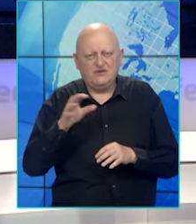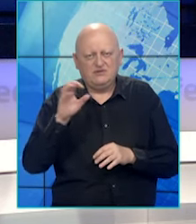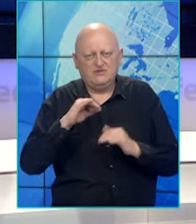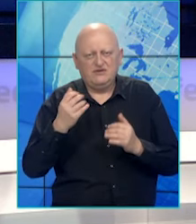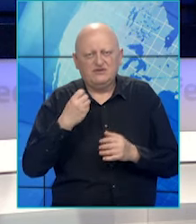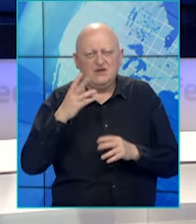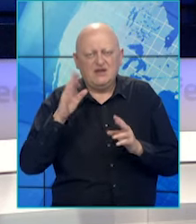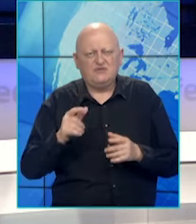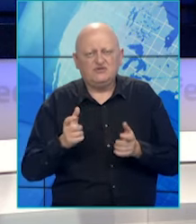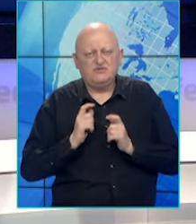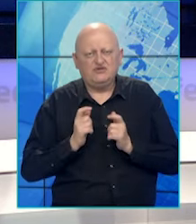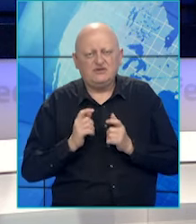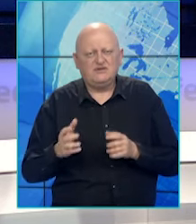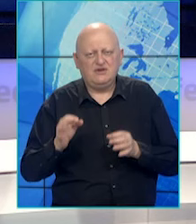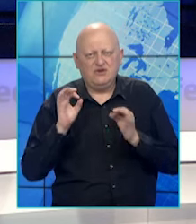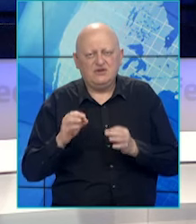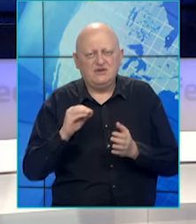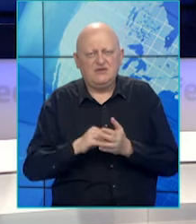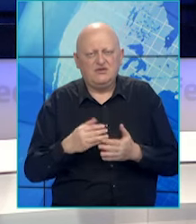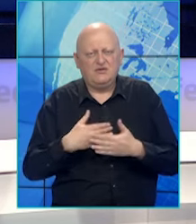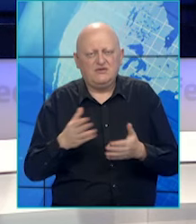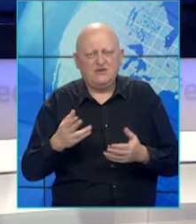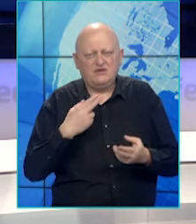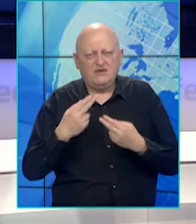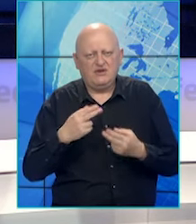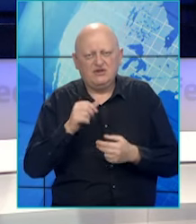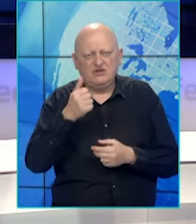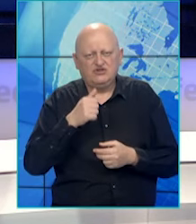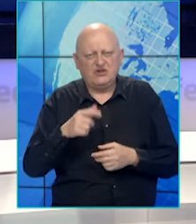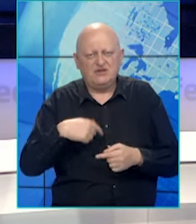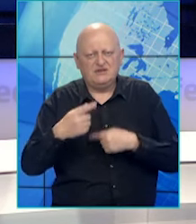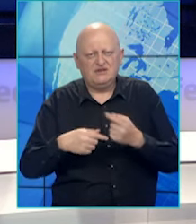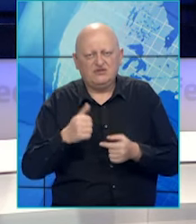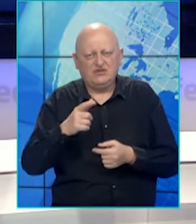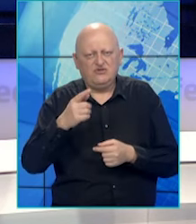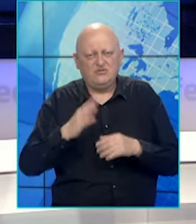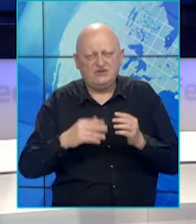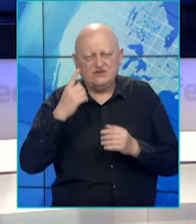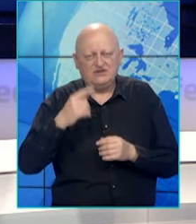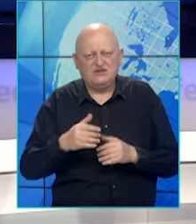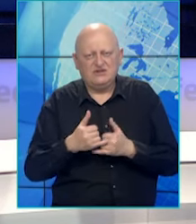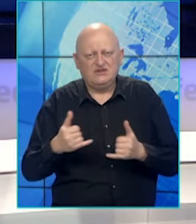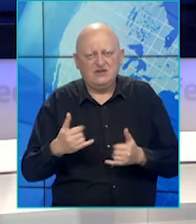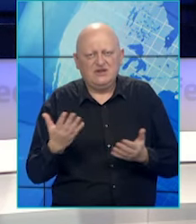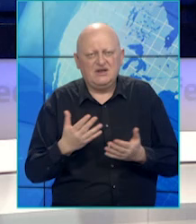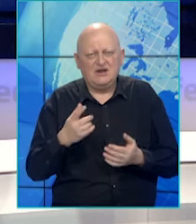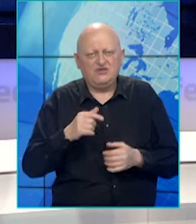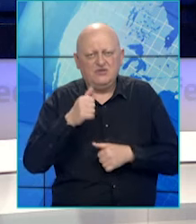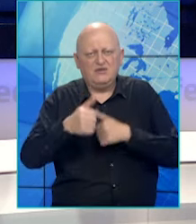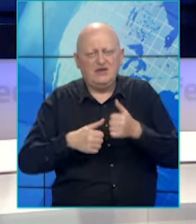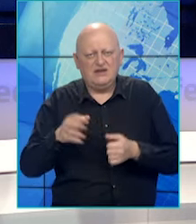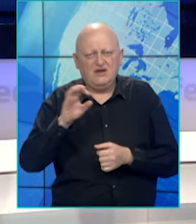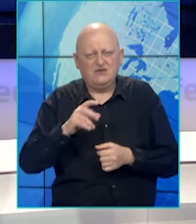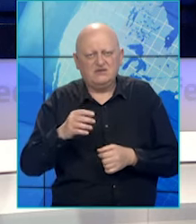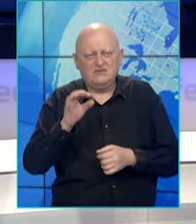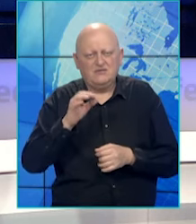svjetlo od Evropskog vijeća, kada možemo očekivati i konkretan datum otvaranja pregovora? Što onda slijedi i šta to u praksi znači za građane? Kako do